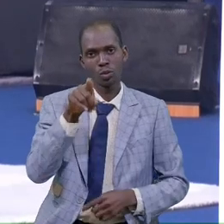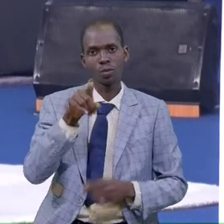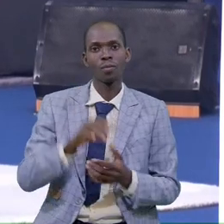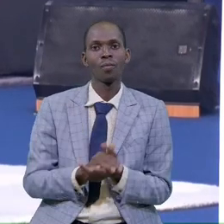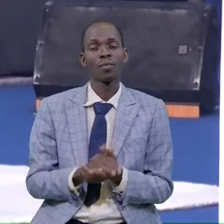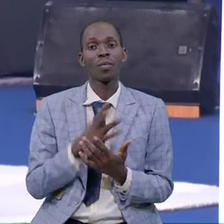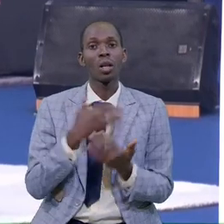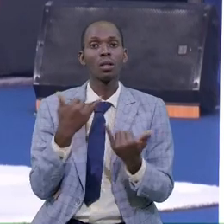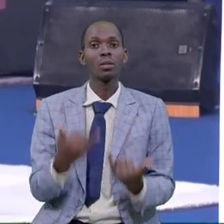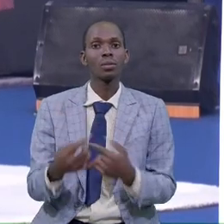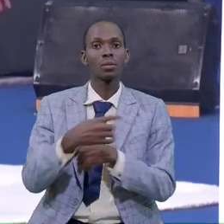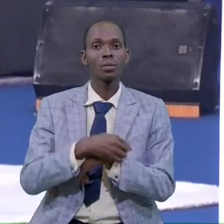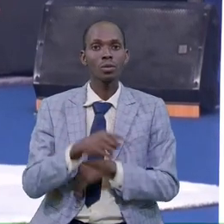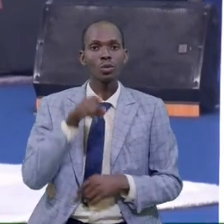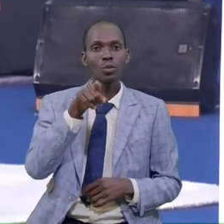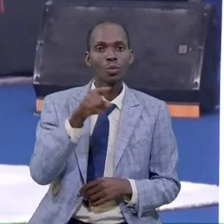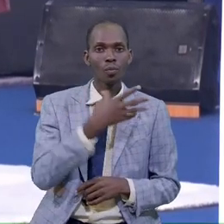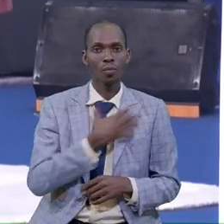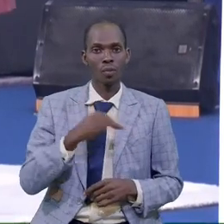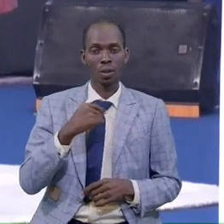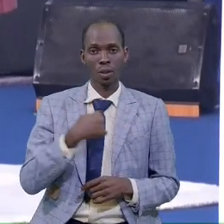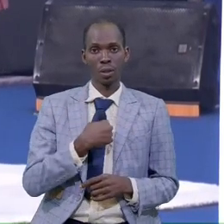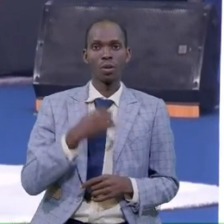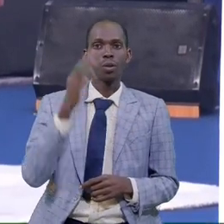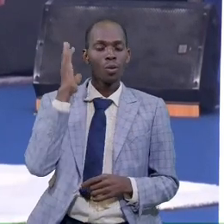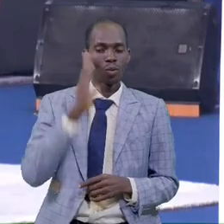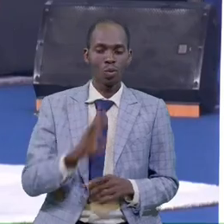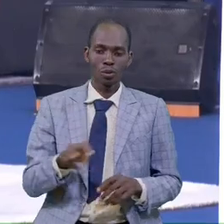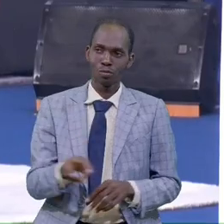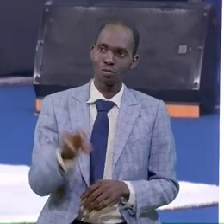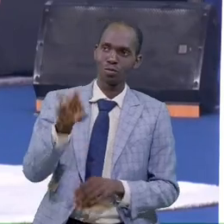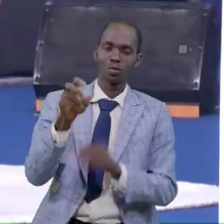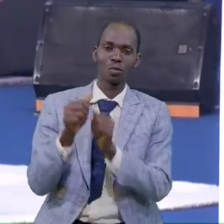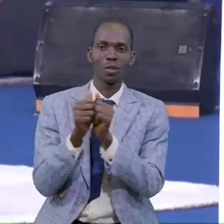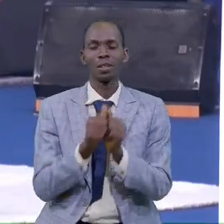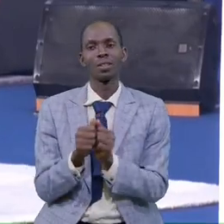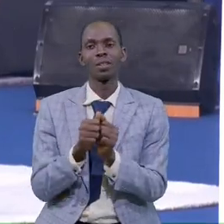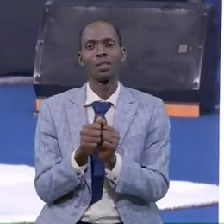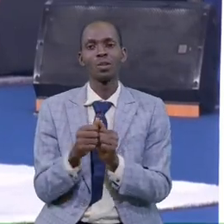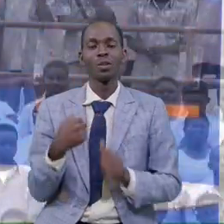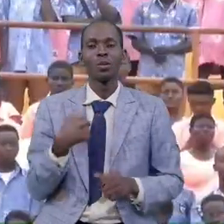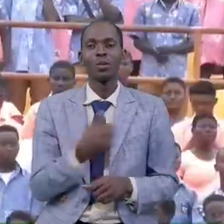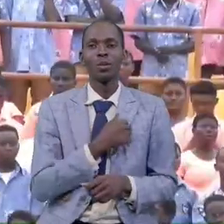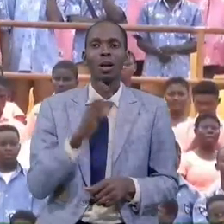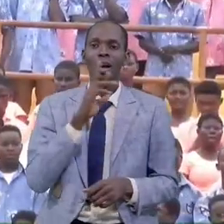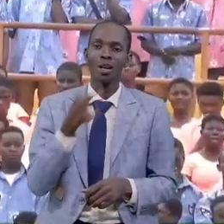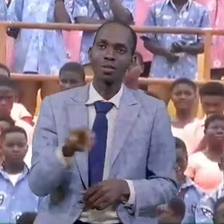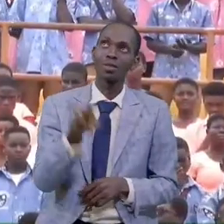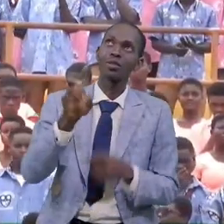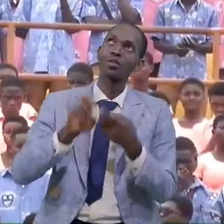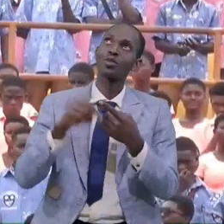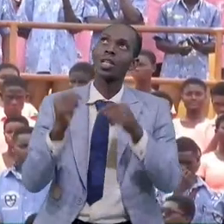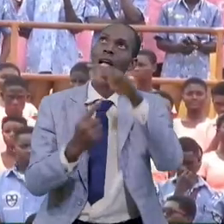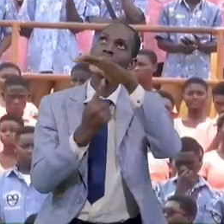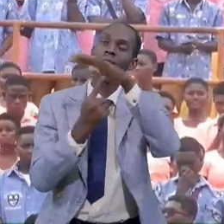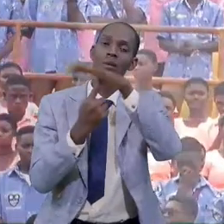aujourd'hui, toi et moi, nous serons en voyage. Nous allons au sommet.